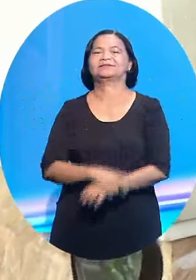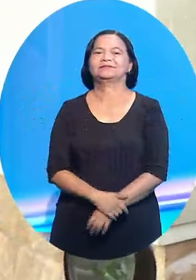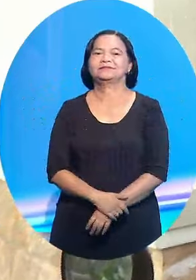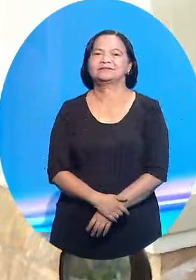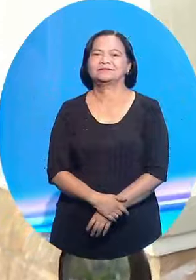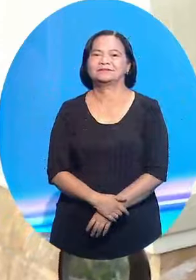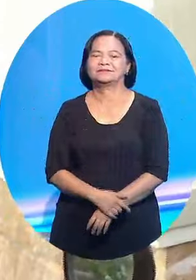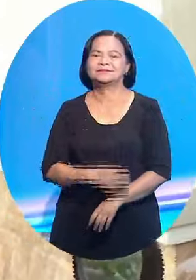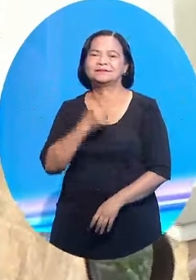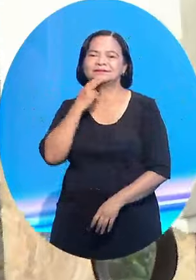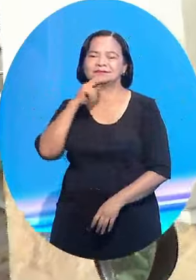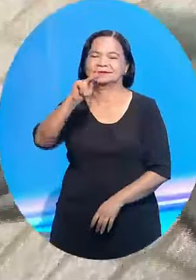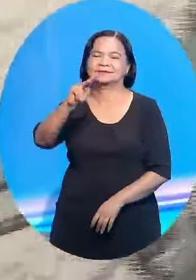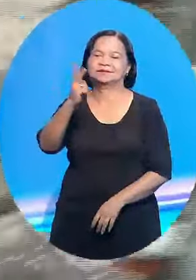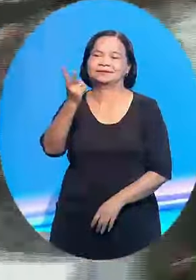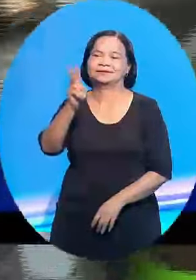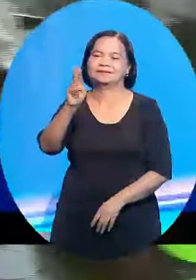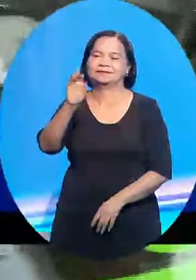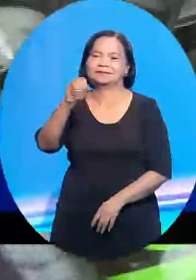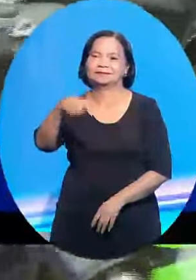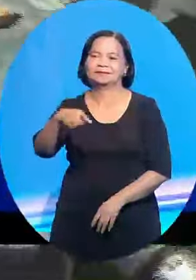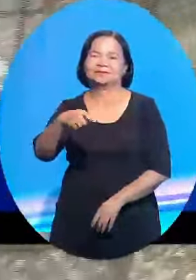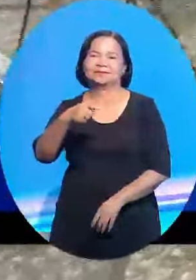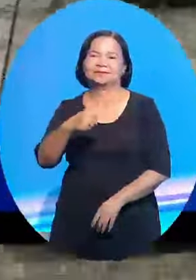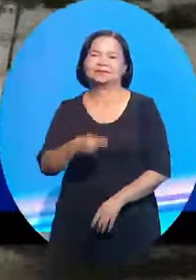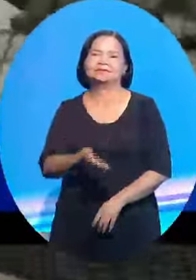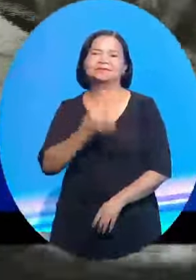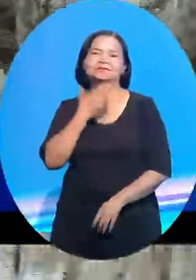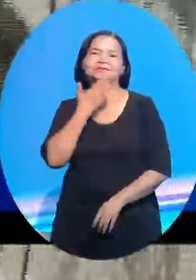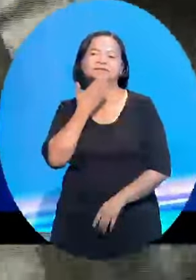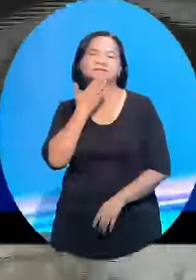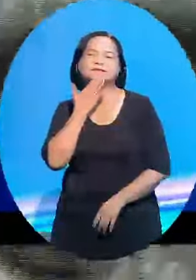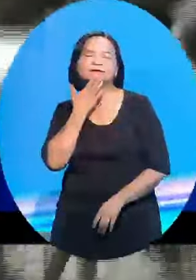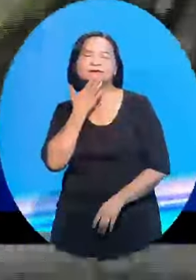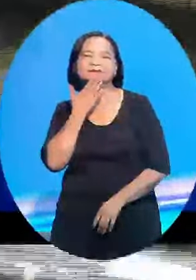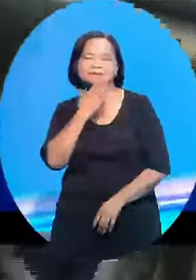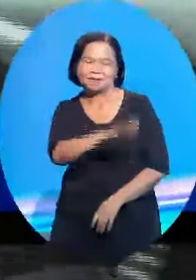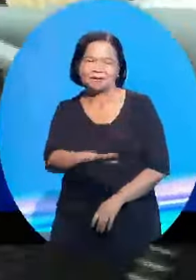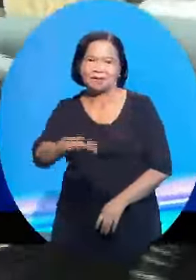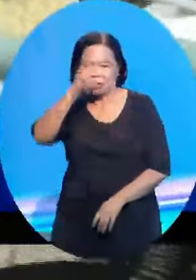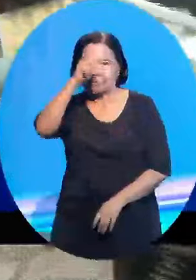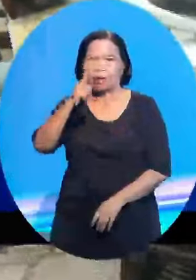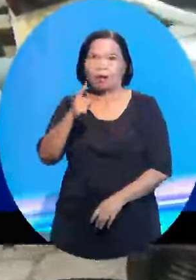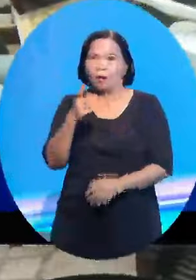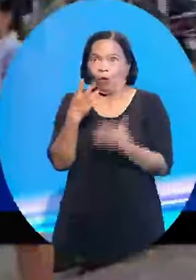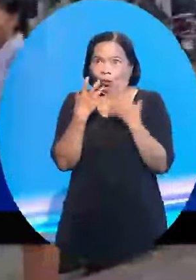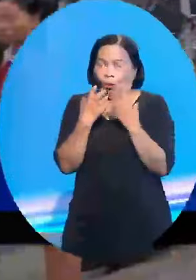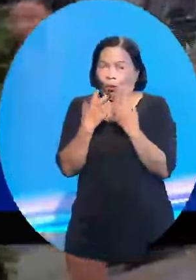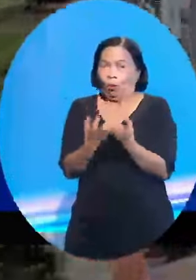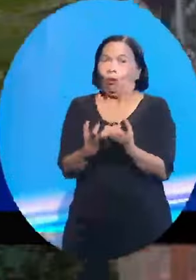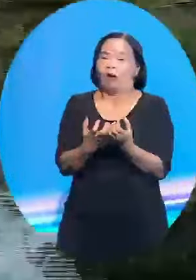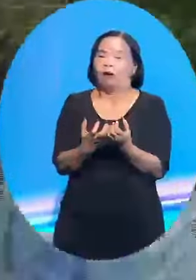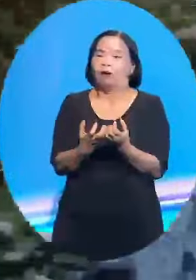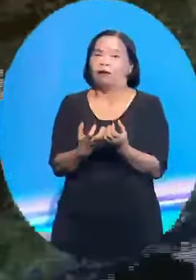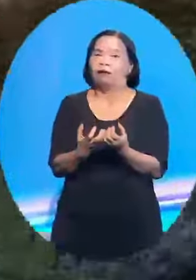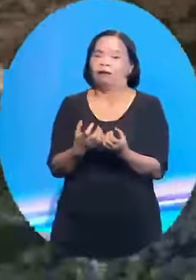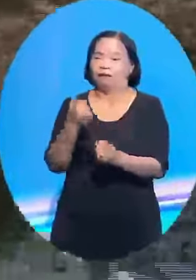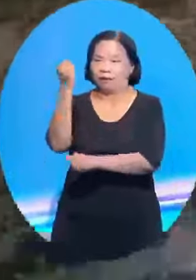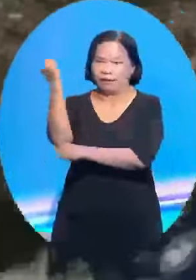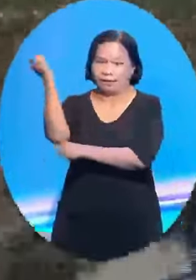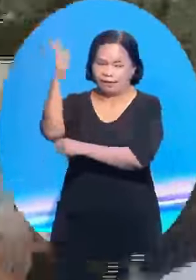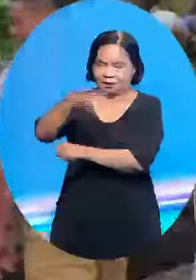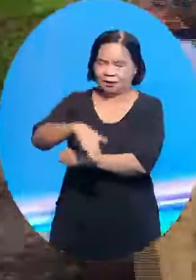Anh Viễn Khương, phụ huynh của em Mộc Nhiên, lớp 9, vẫn chưa hết bàng hoàng khi thời điểm cây đổ, con anh vừa bước xuống xe khoảng 2